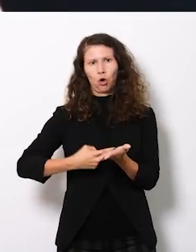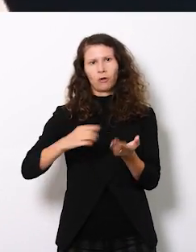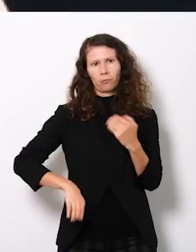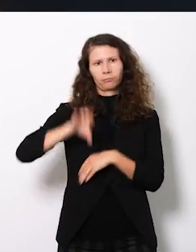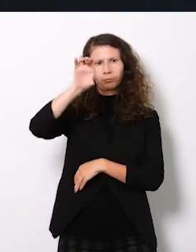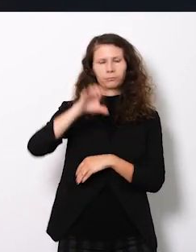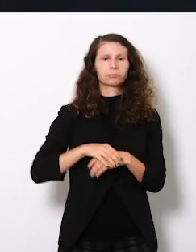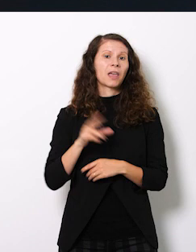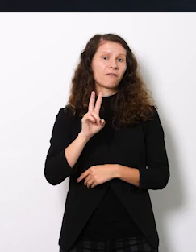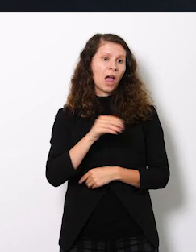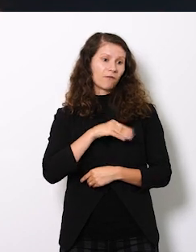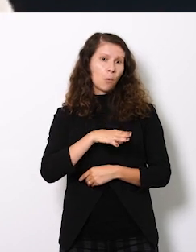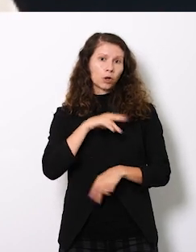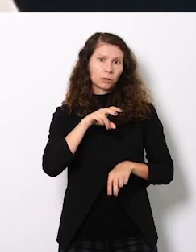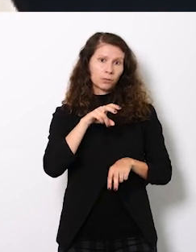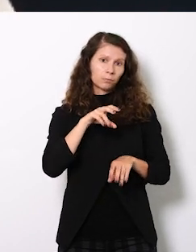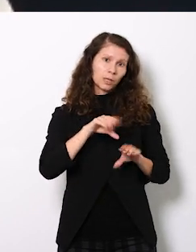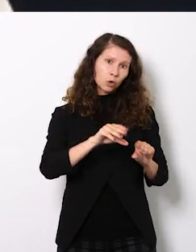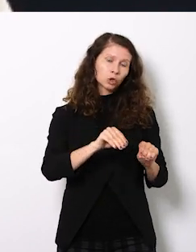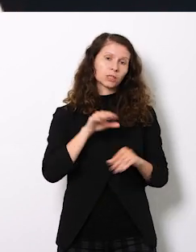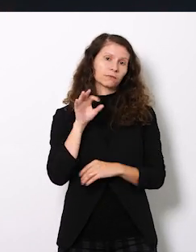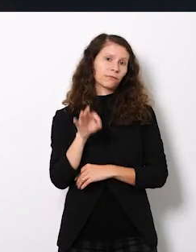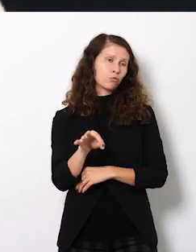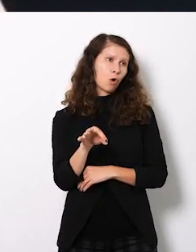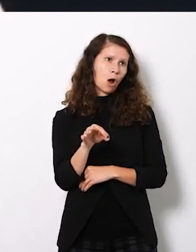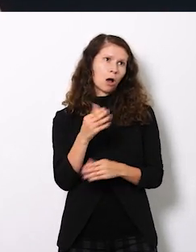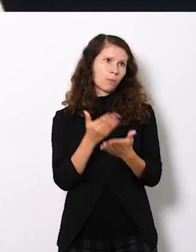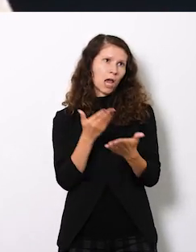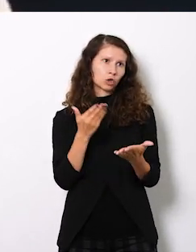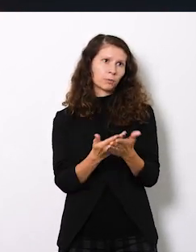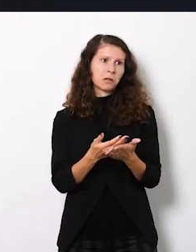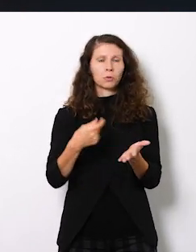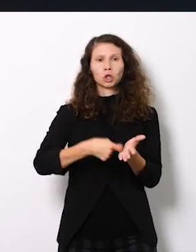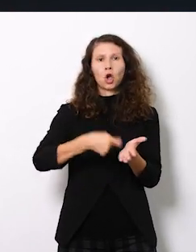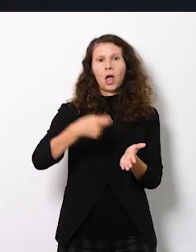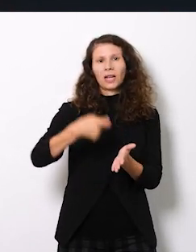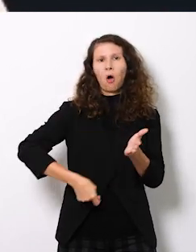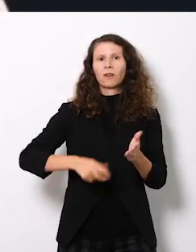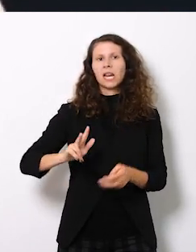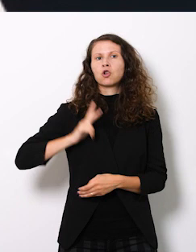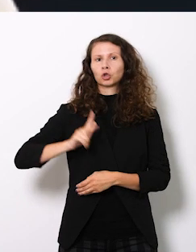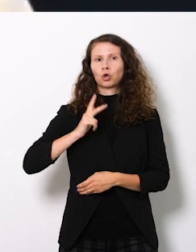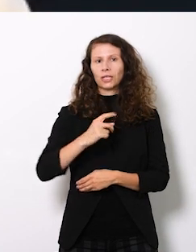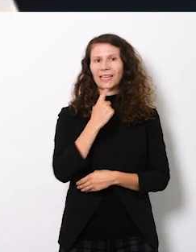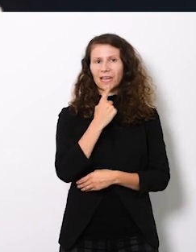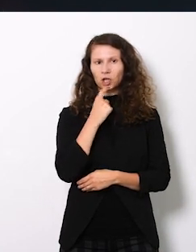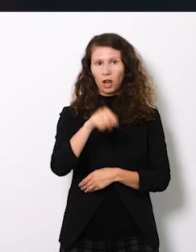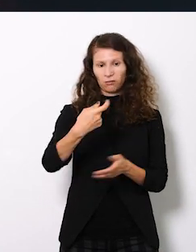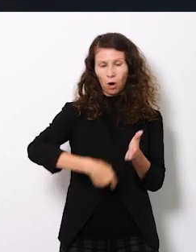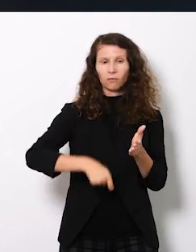Wer sein Vermögen nutzt, um sich zum Beispiel etwas Teures zu kaufen, einen Luxusgegenstand, der zahlt